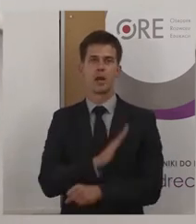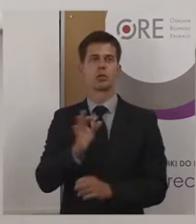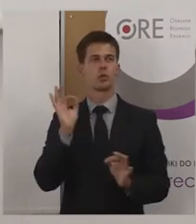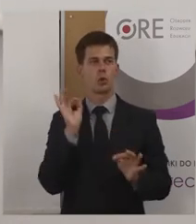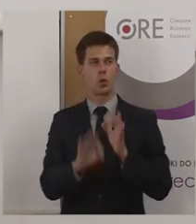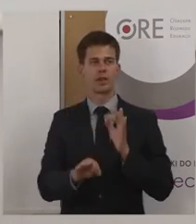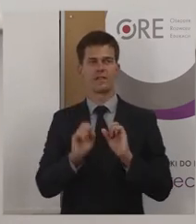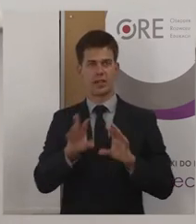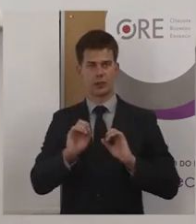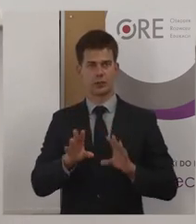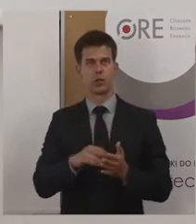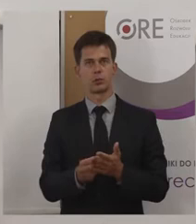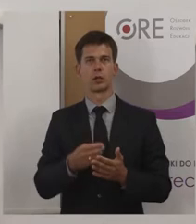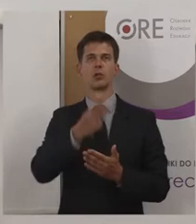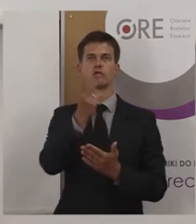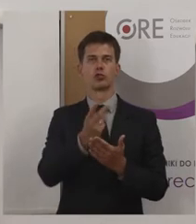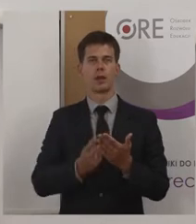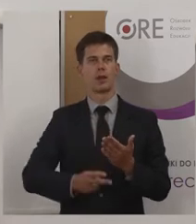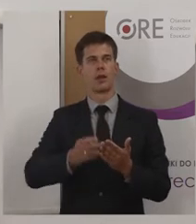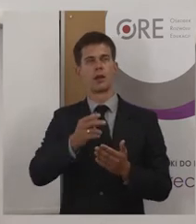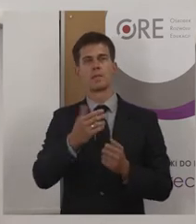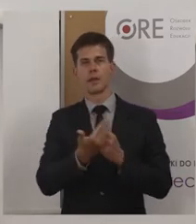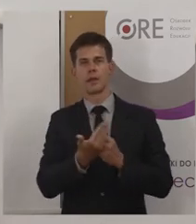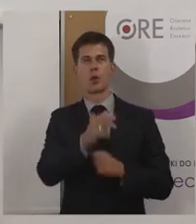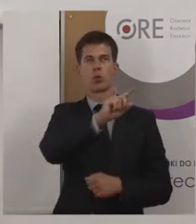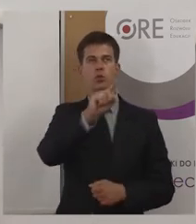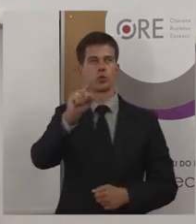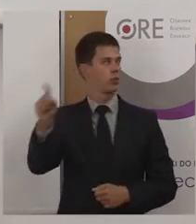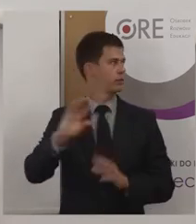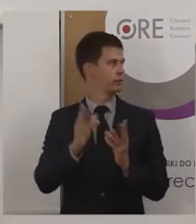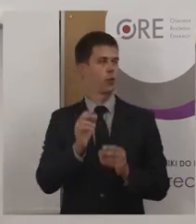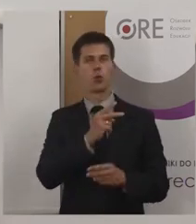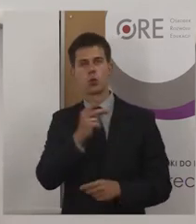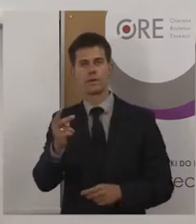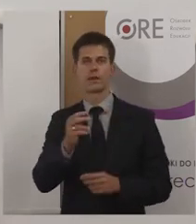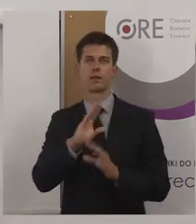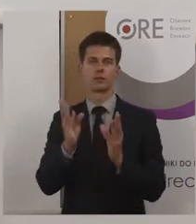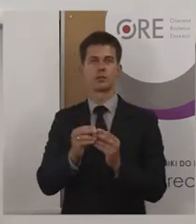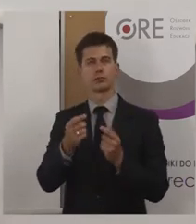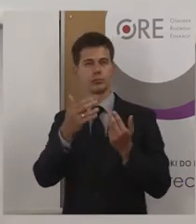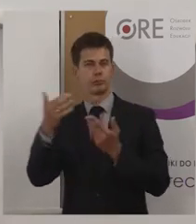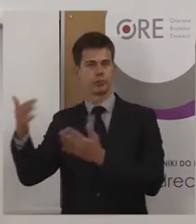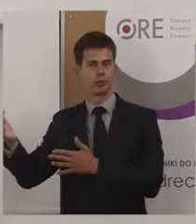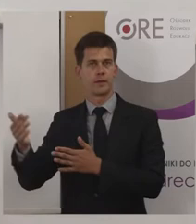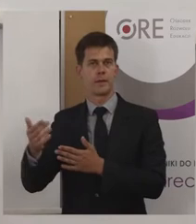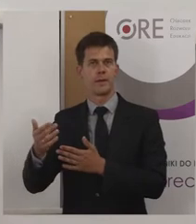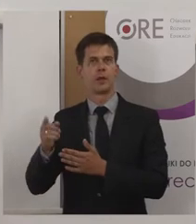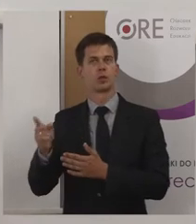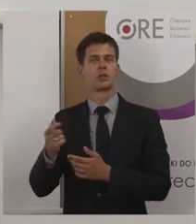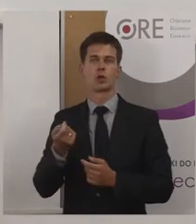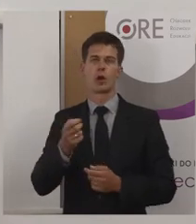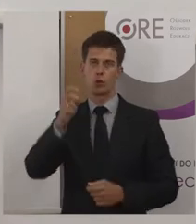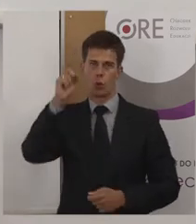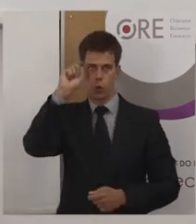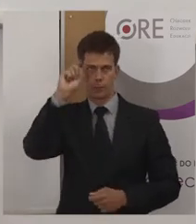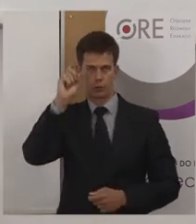znaczy po to, żeby można było czytać równanie w Braille'u, dokładnie tak, jak ono powinno wyglądać w Braille'u, to jest pewien